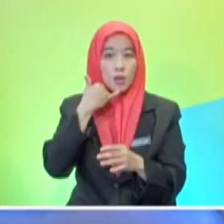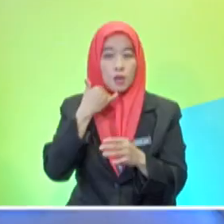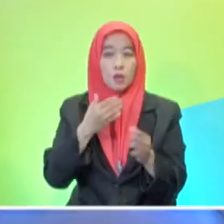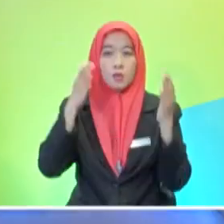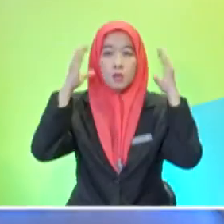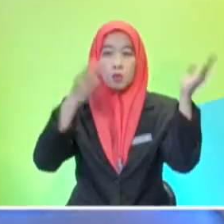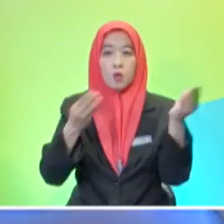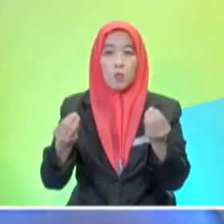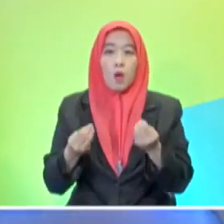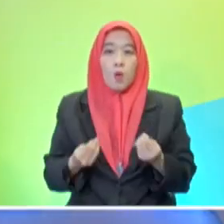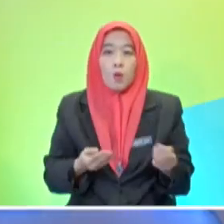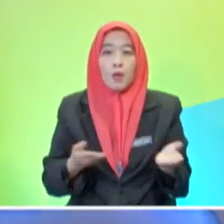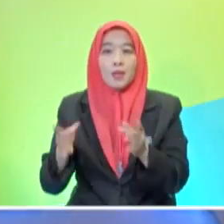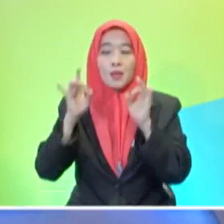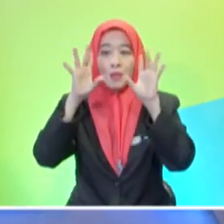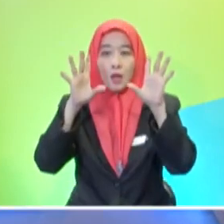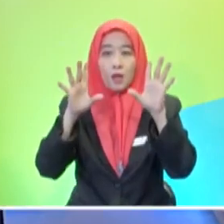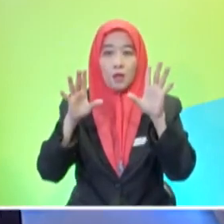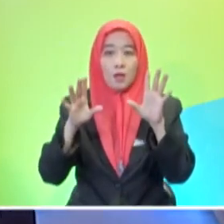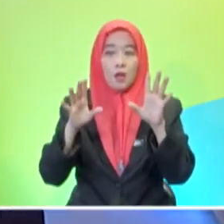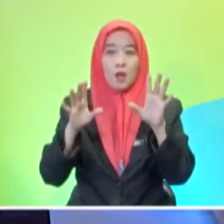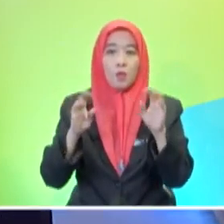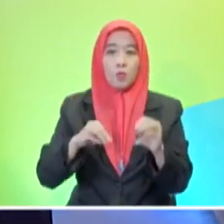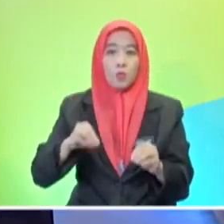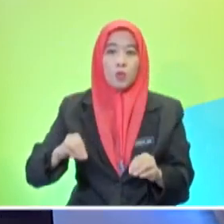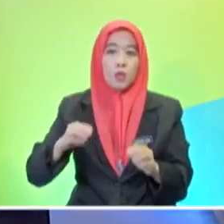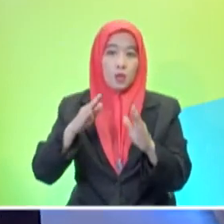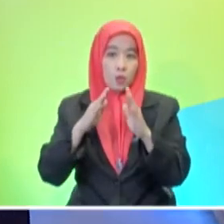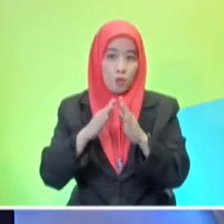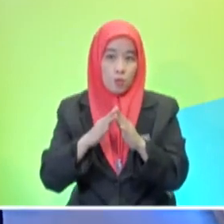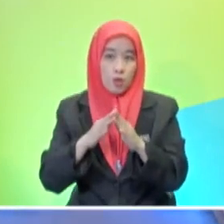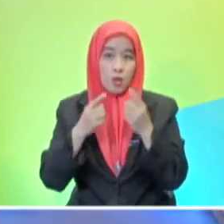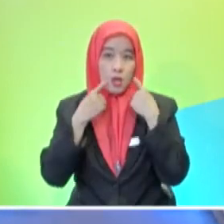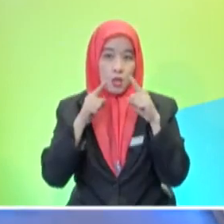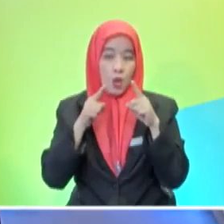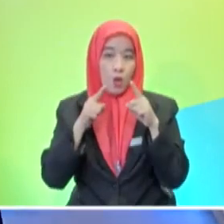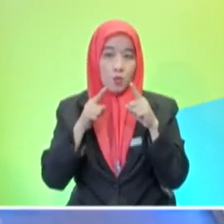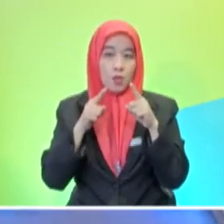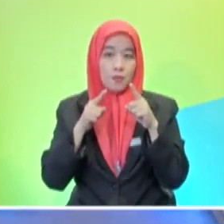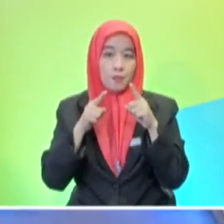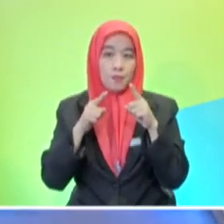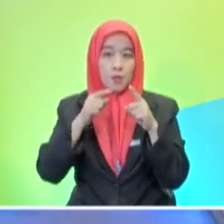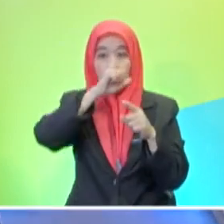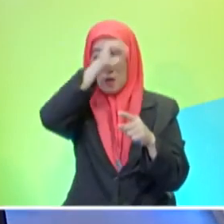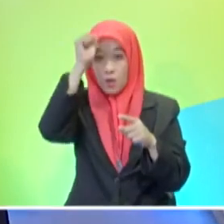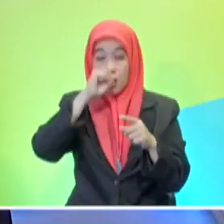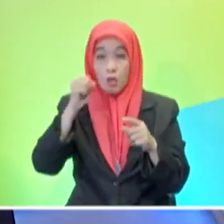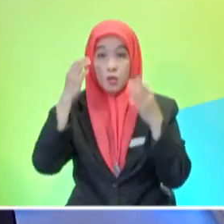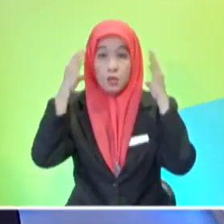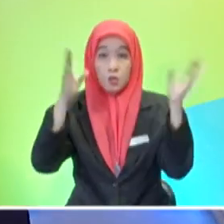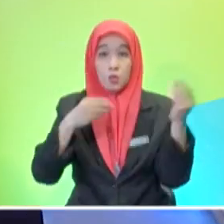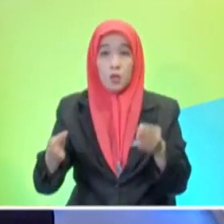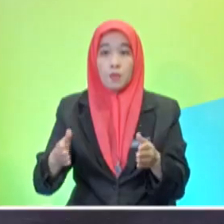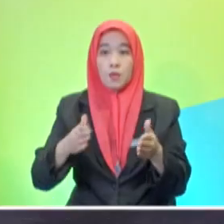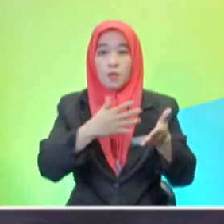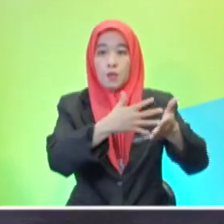ni, tapi nak minta Syafika dan murid-murid di rumah untuk jawab soalan yang telah cikgu letakkan di slide ini.